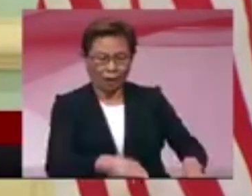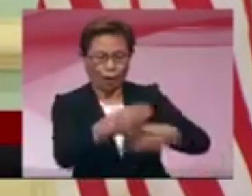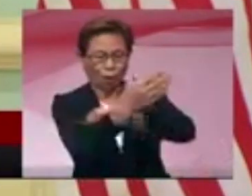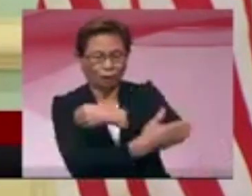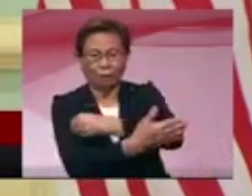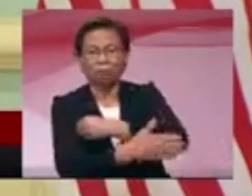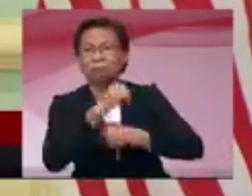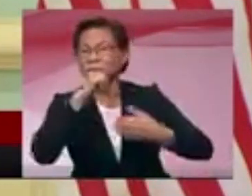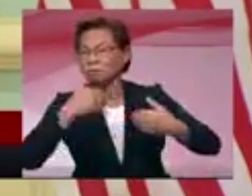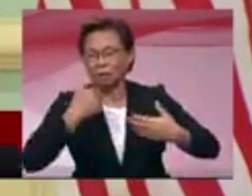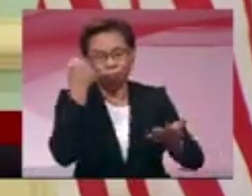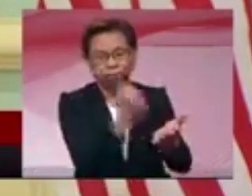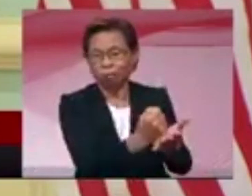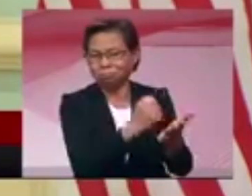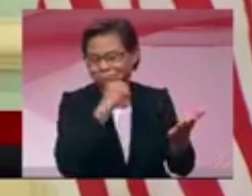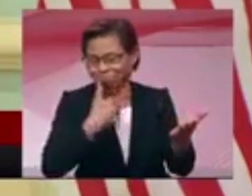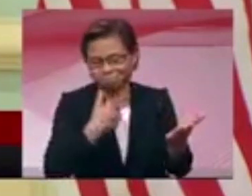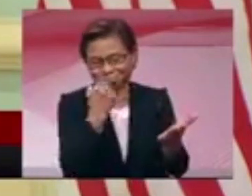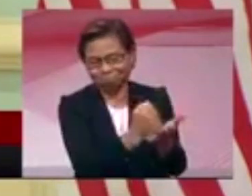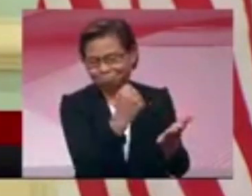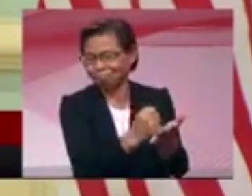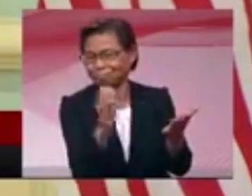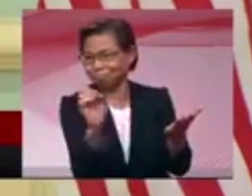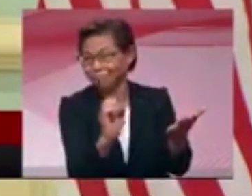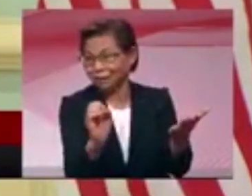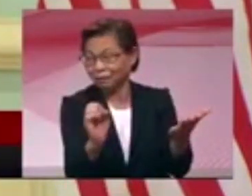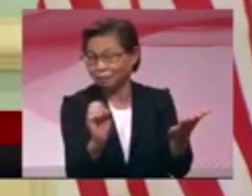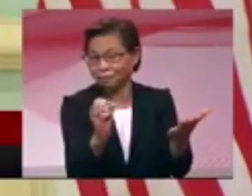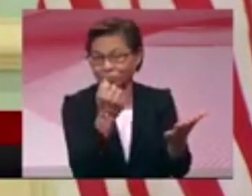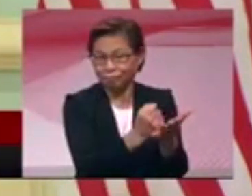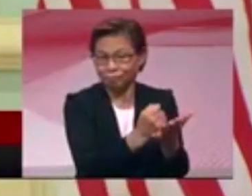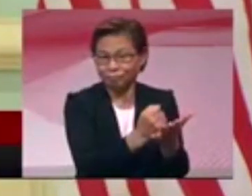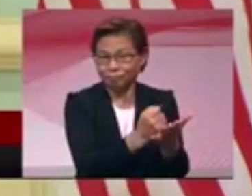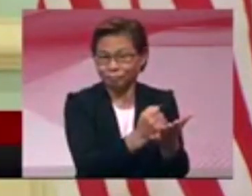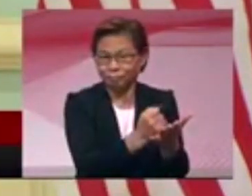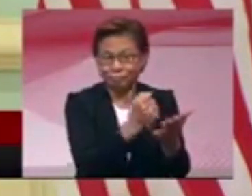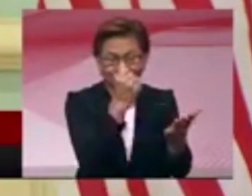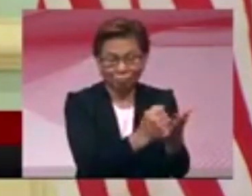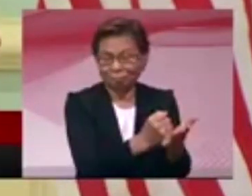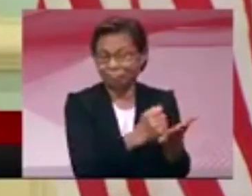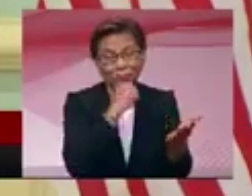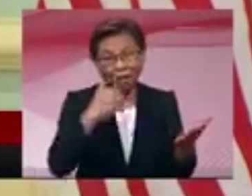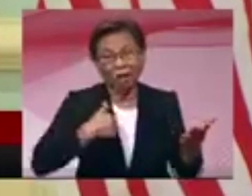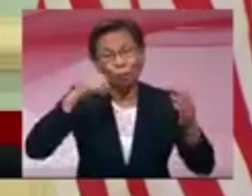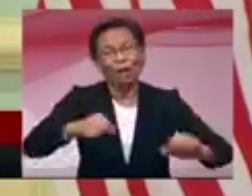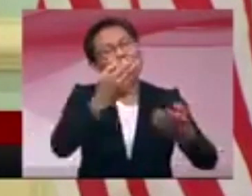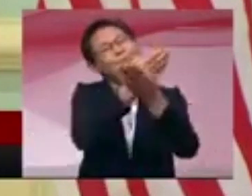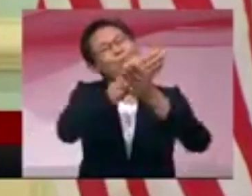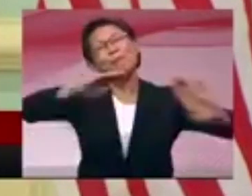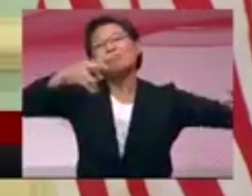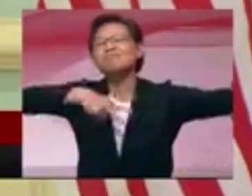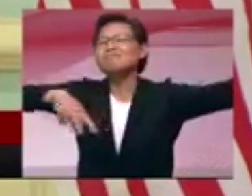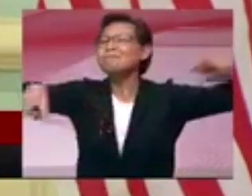yang tidak mempunyai dokumen perjalanan ataupun yang mempunyai dokumen yang tidak sah boleh bebas di negara